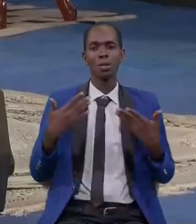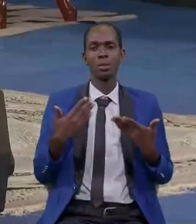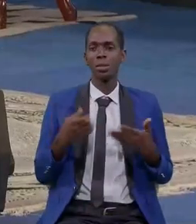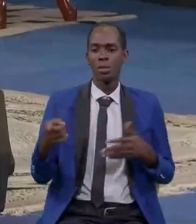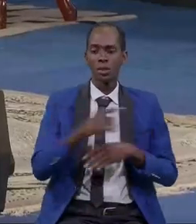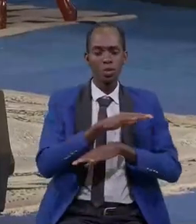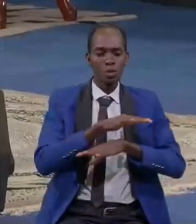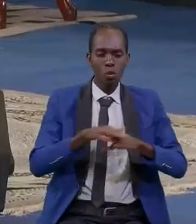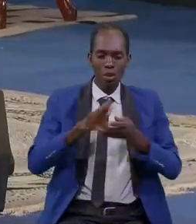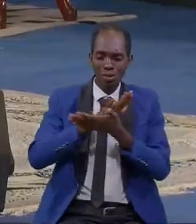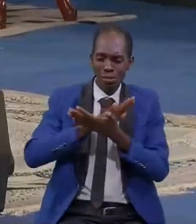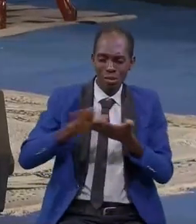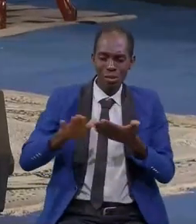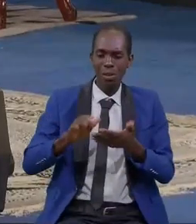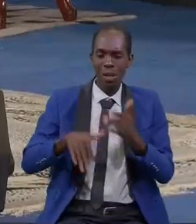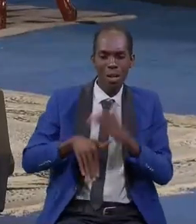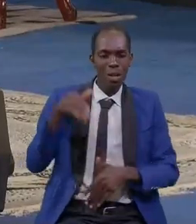rien